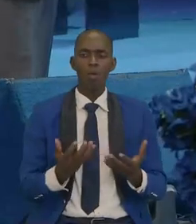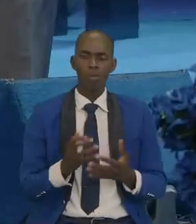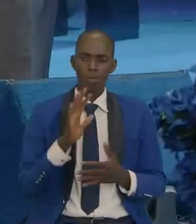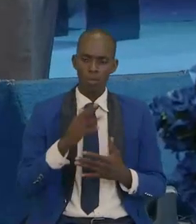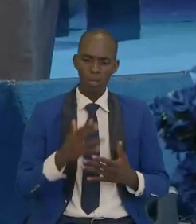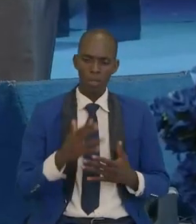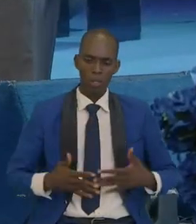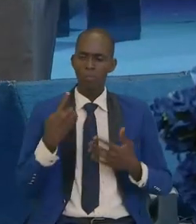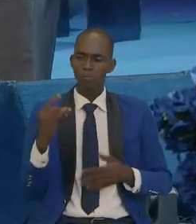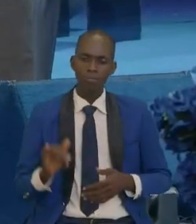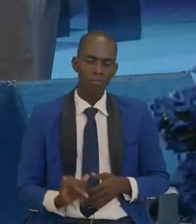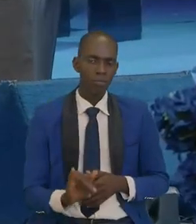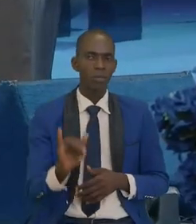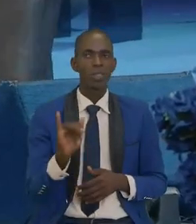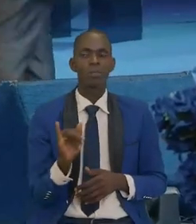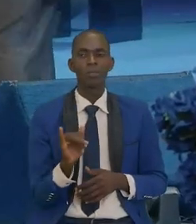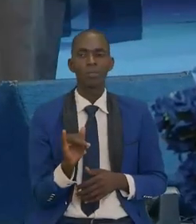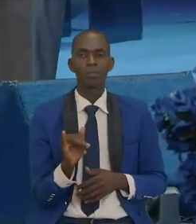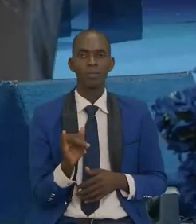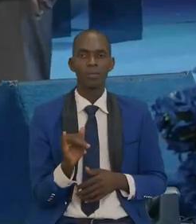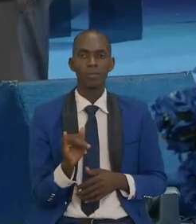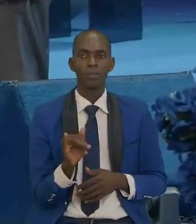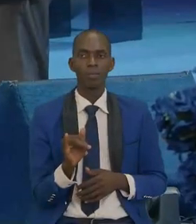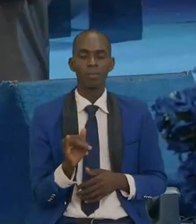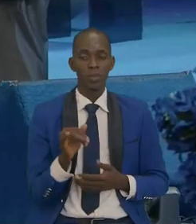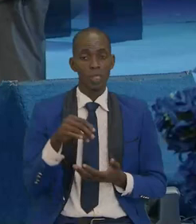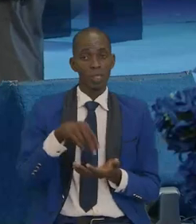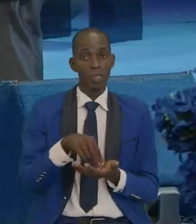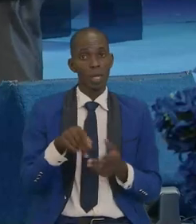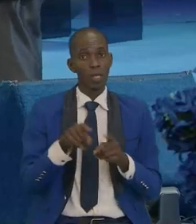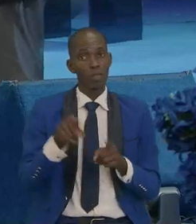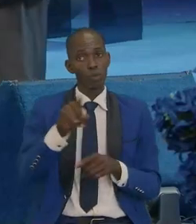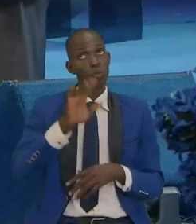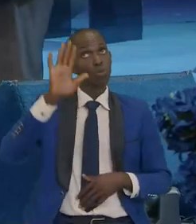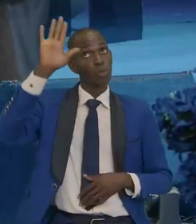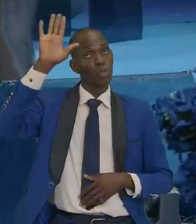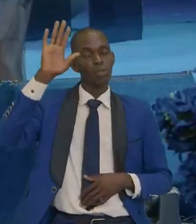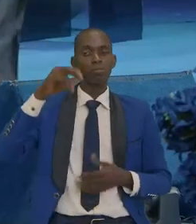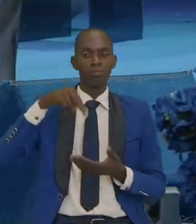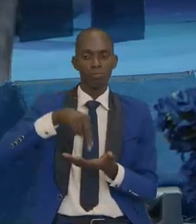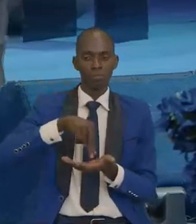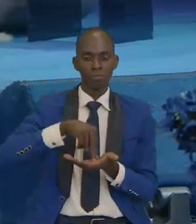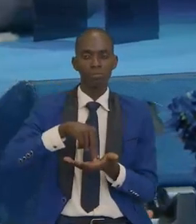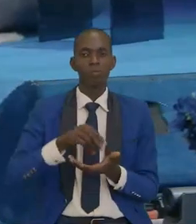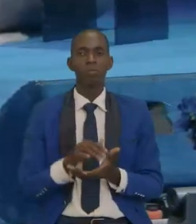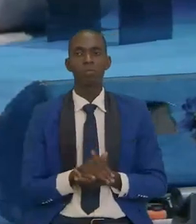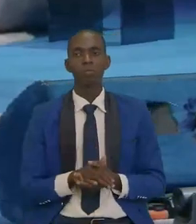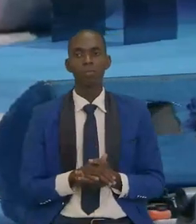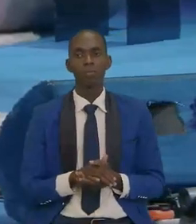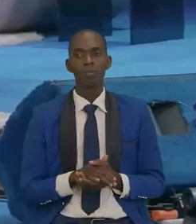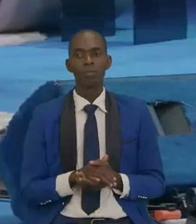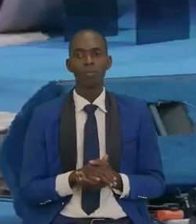la vie abondante. Je veux que tu me donnes ta vie éternelle.